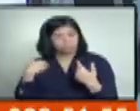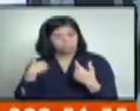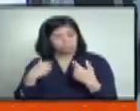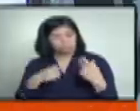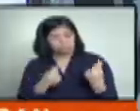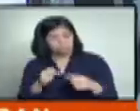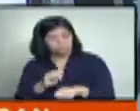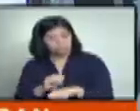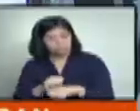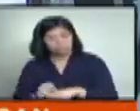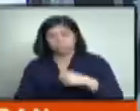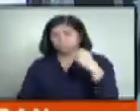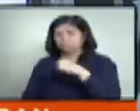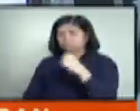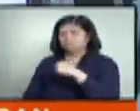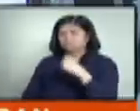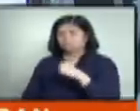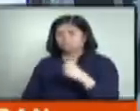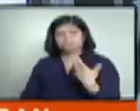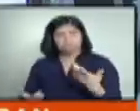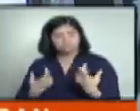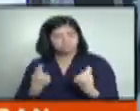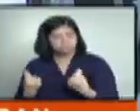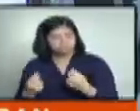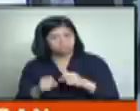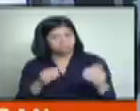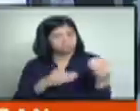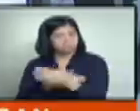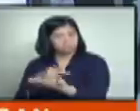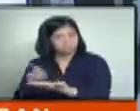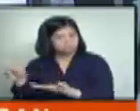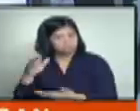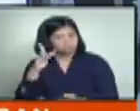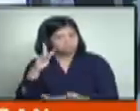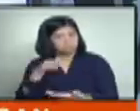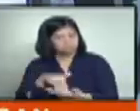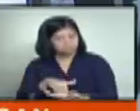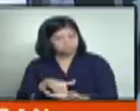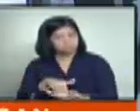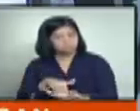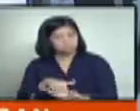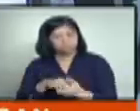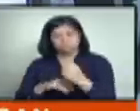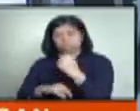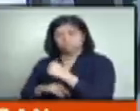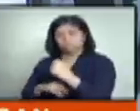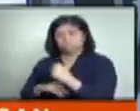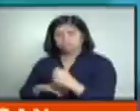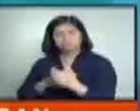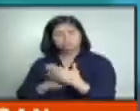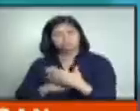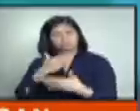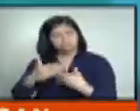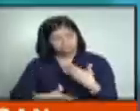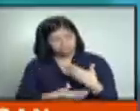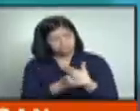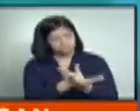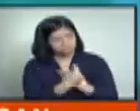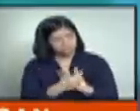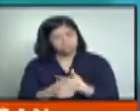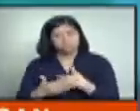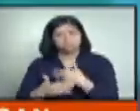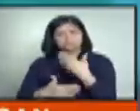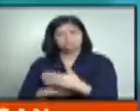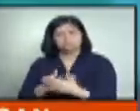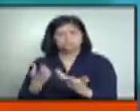silang ginagawa. Accomplishment. Wala pa accomplishment. So, advance payment, 25,000. Advance payment yun, yes. Oh. Okay, pagkatapos? Tapos